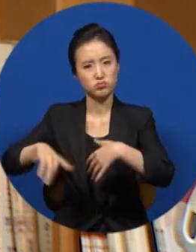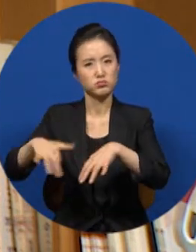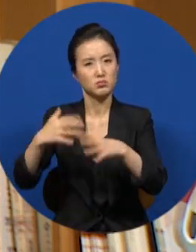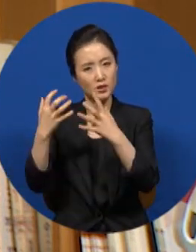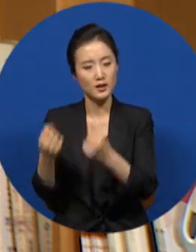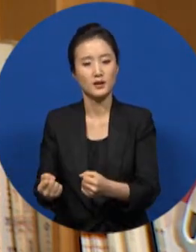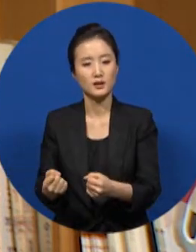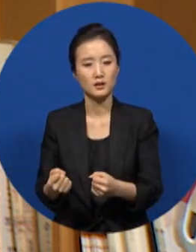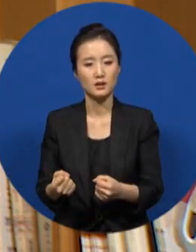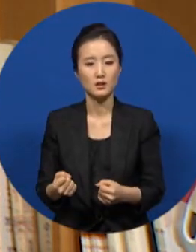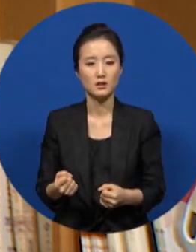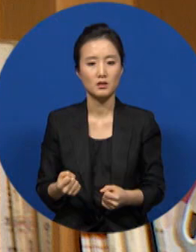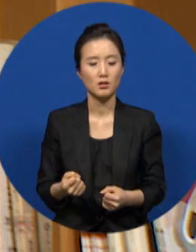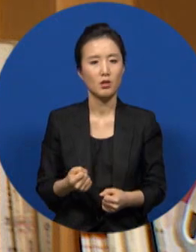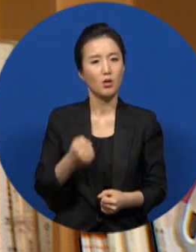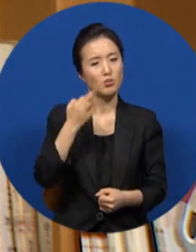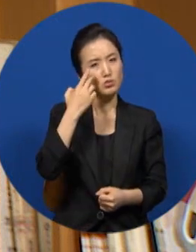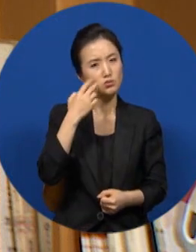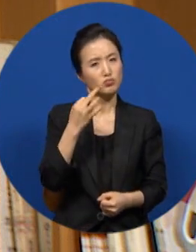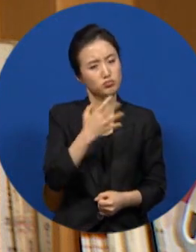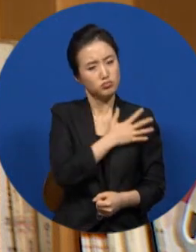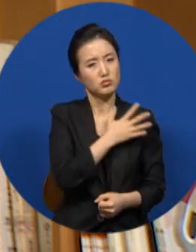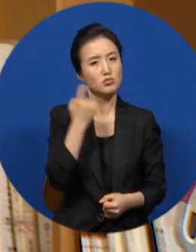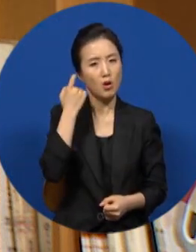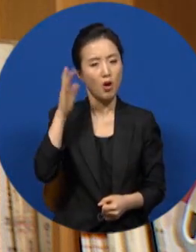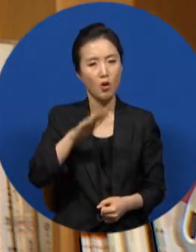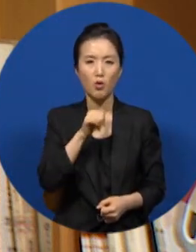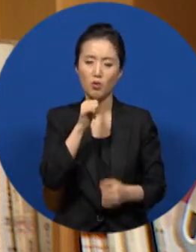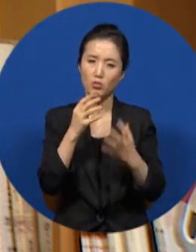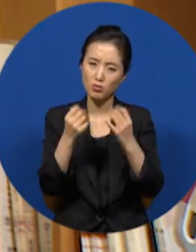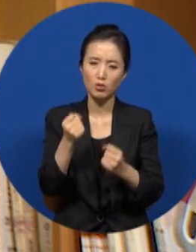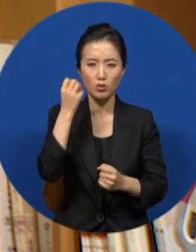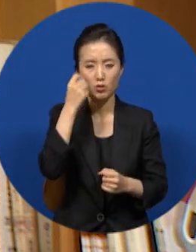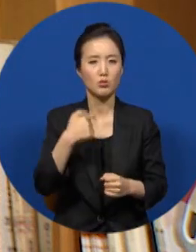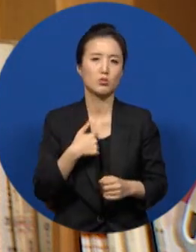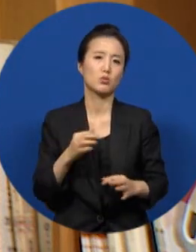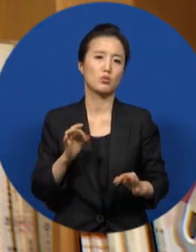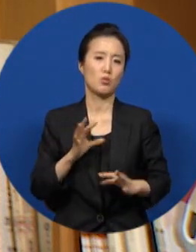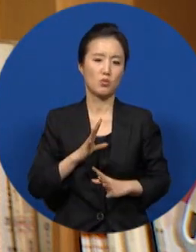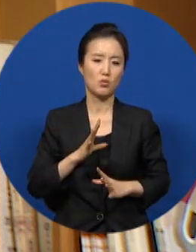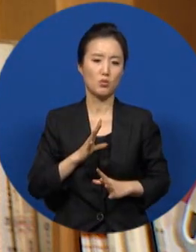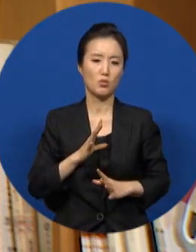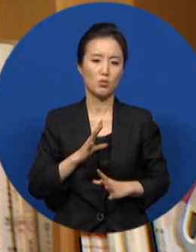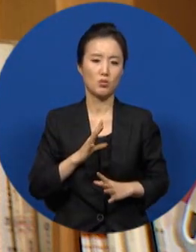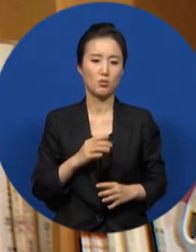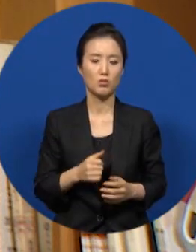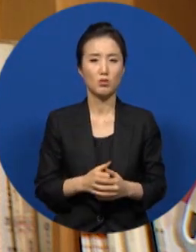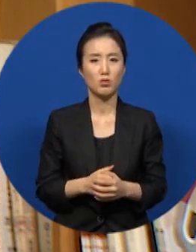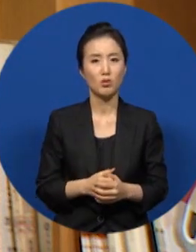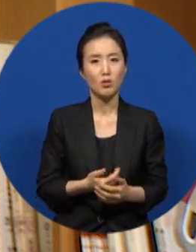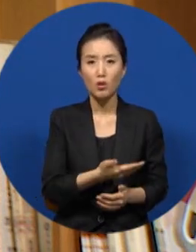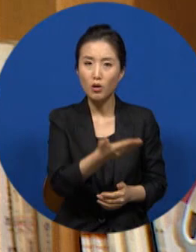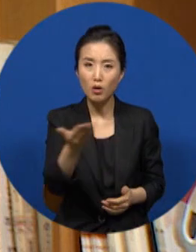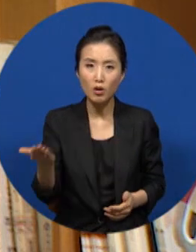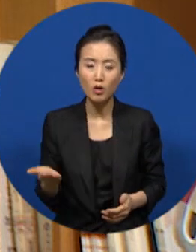어찌하여 저렇게 거지가 많은가 놀랐어요. 그리고 4, 5종, 5, 6종 이런 얘기 들어봤습니까?